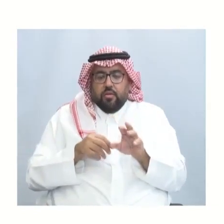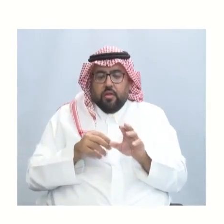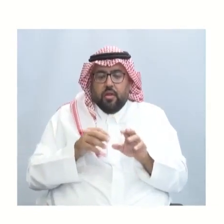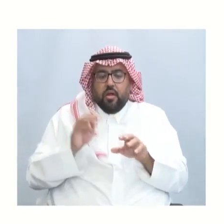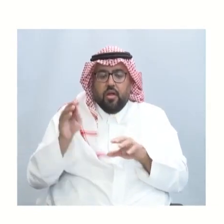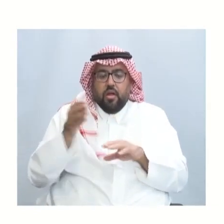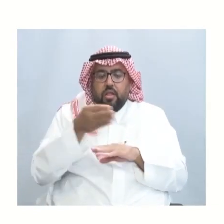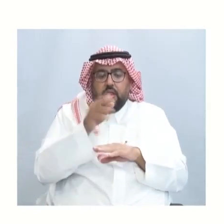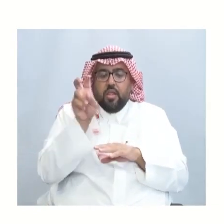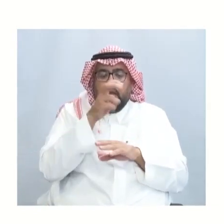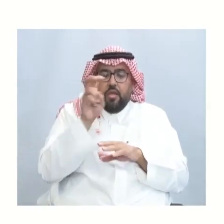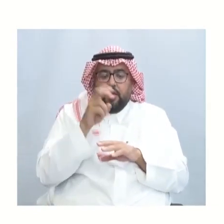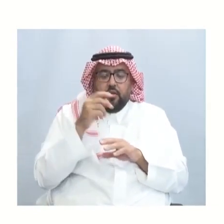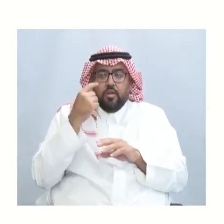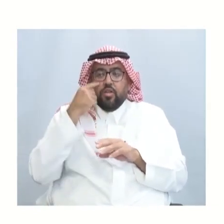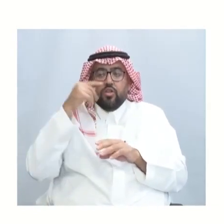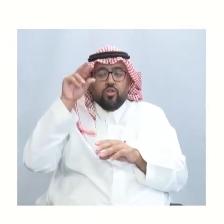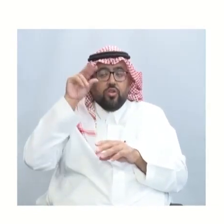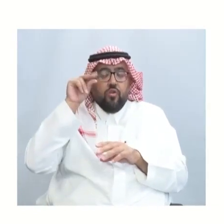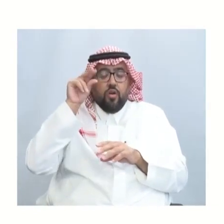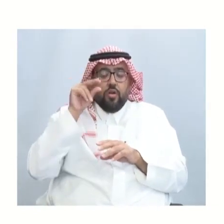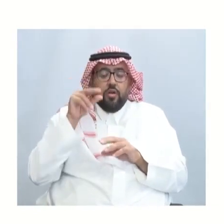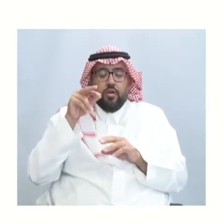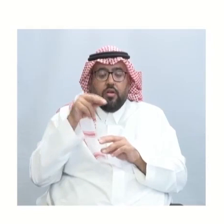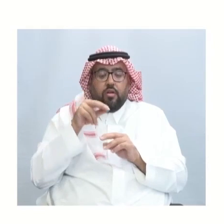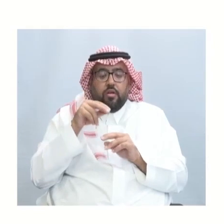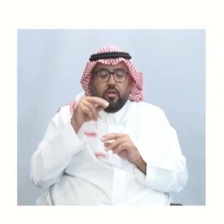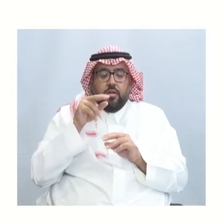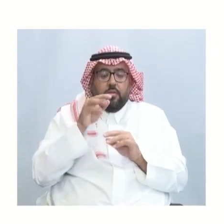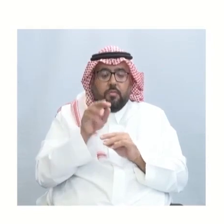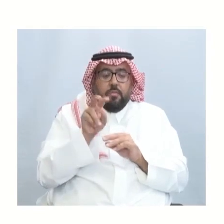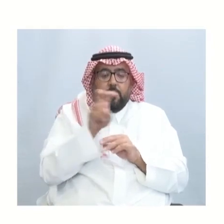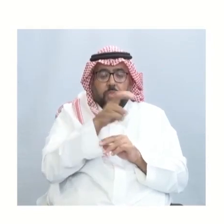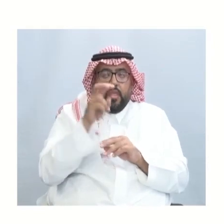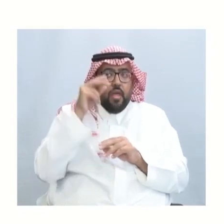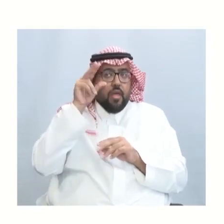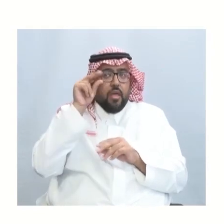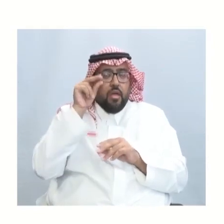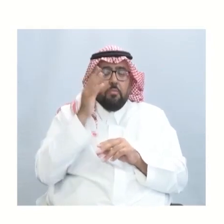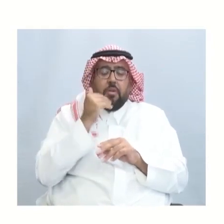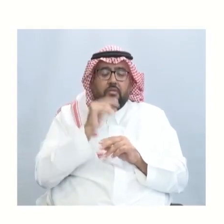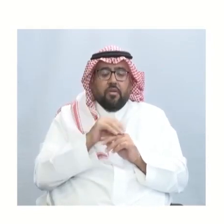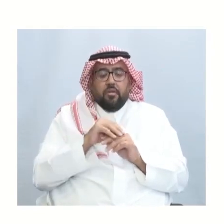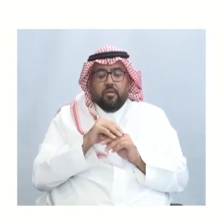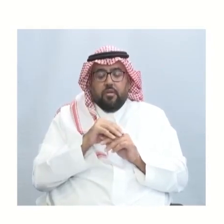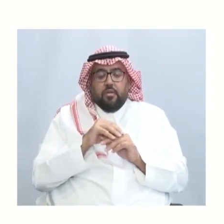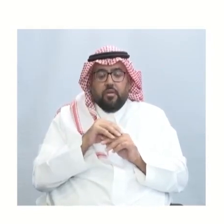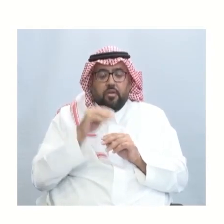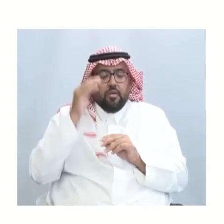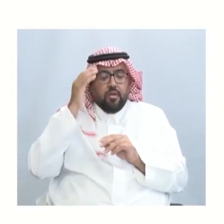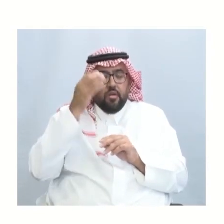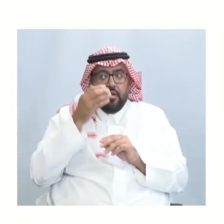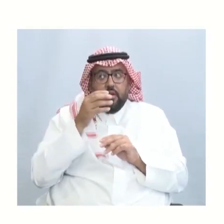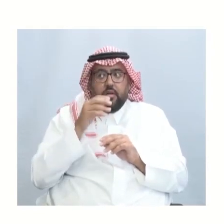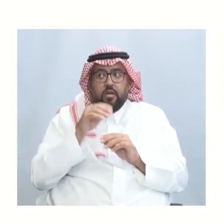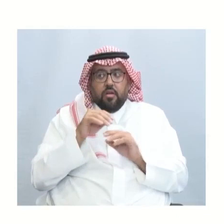السحاي لها جفون متحركه بين الجفون بينما الافاعي ليس لها جفون متحركه لها اغشيه طبله هنا نلاحظ